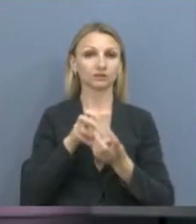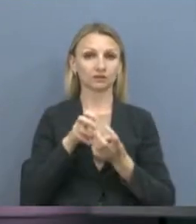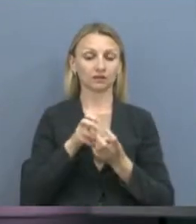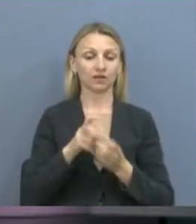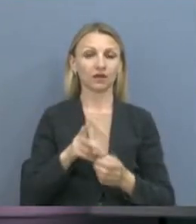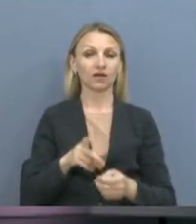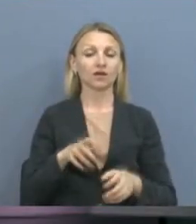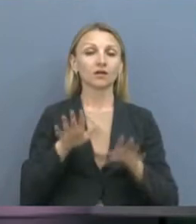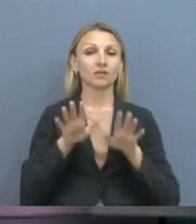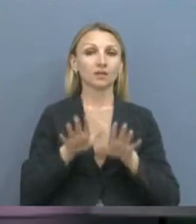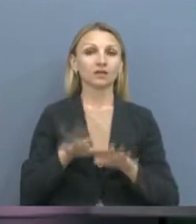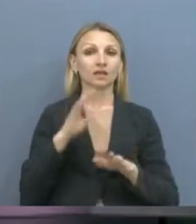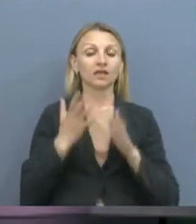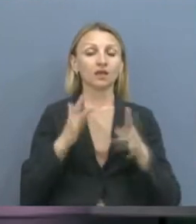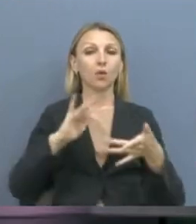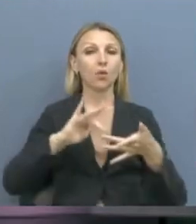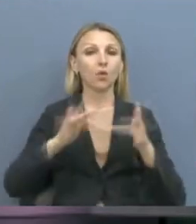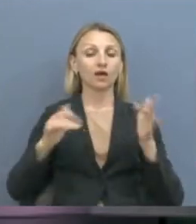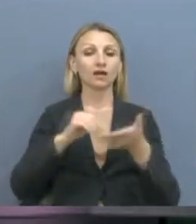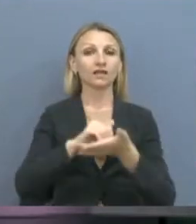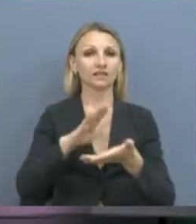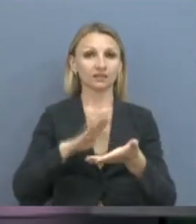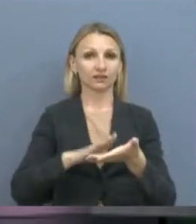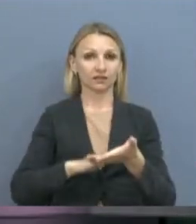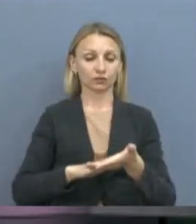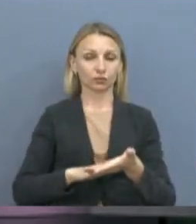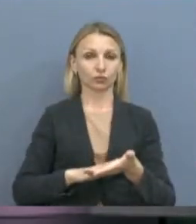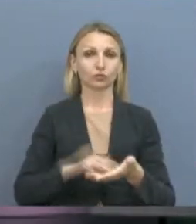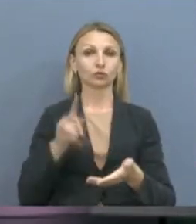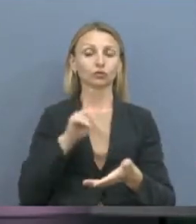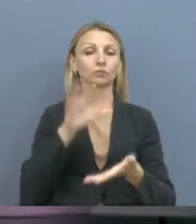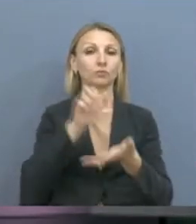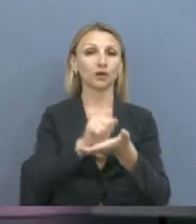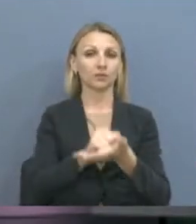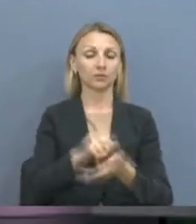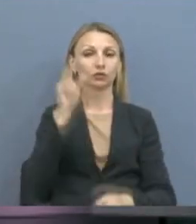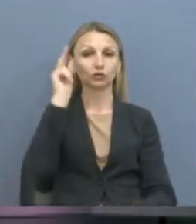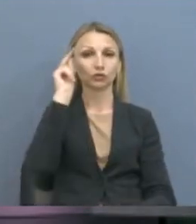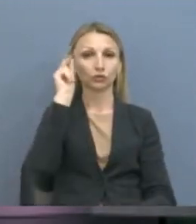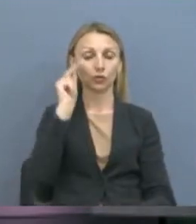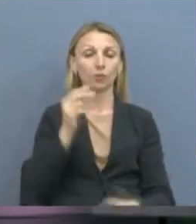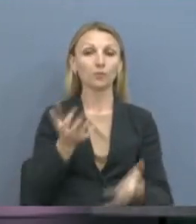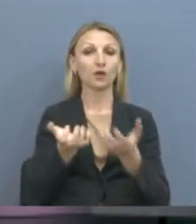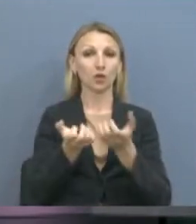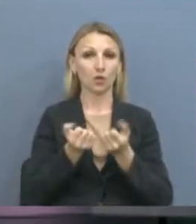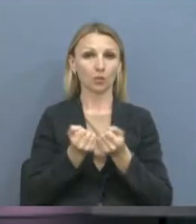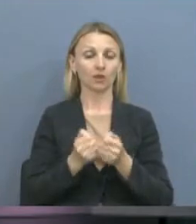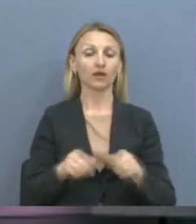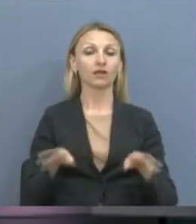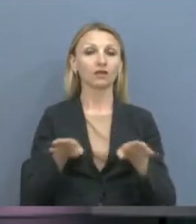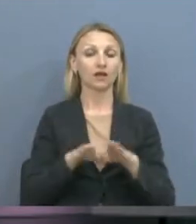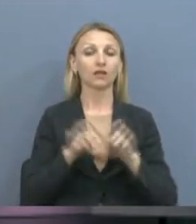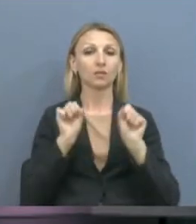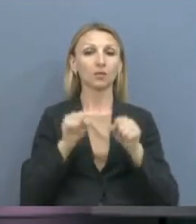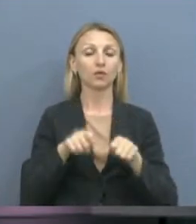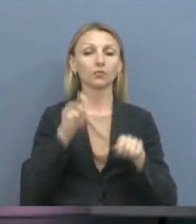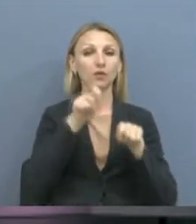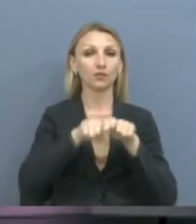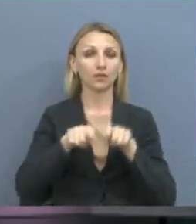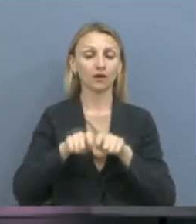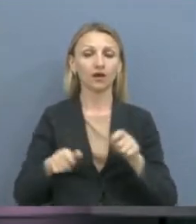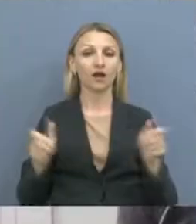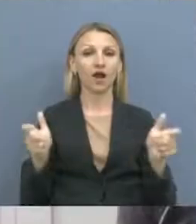либо пройти онлайн-регистрацию на сайте, чтобы забронировать дату и время приема. Данная мера способствует соблюдению